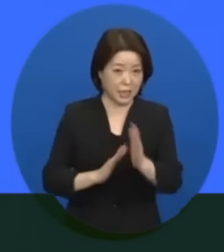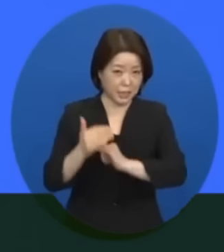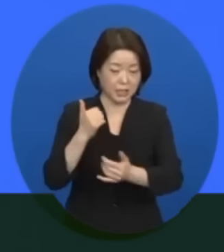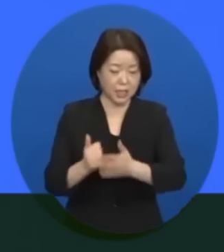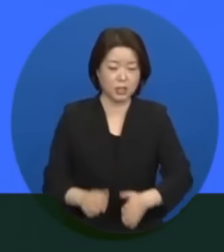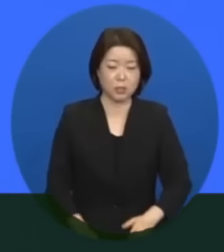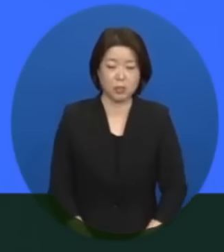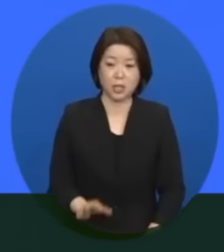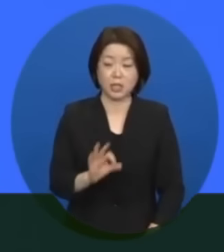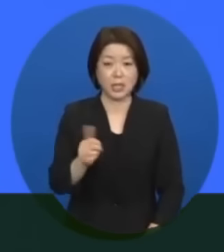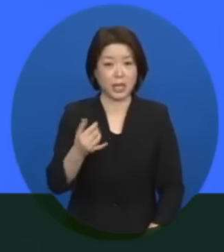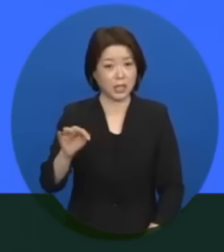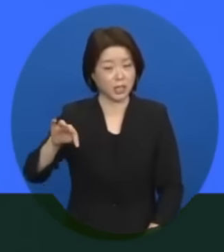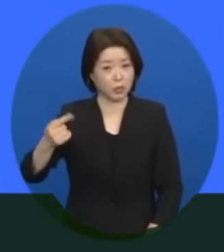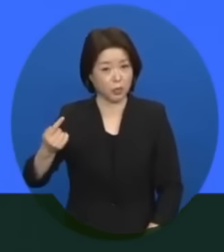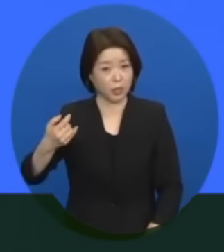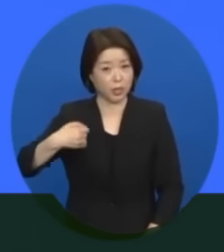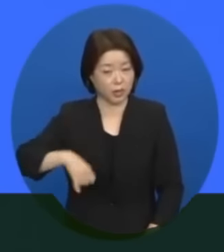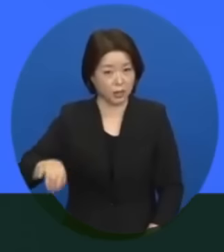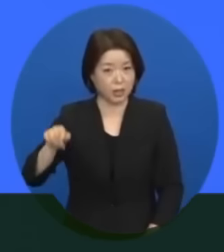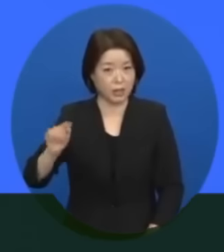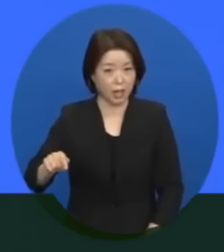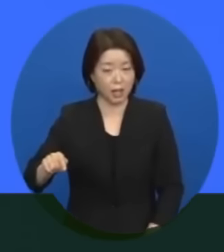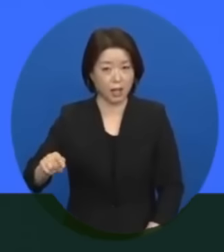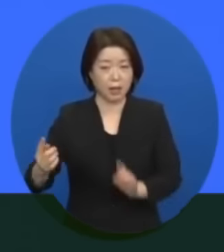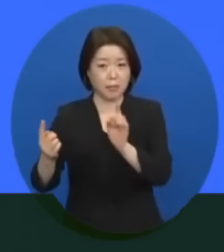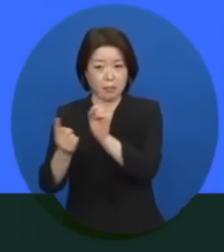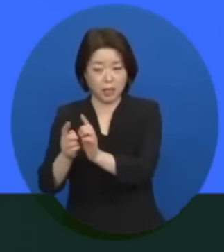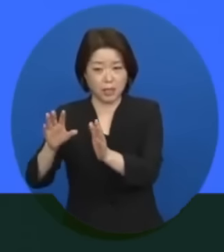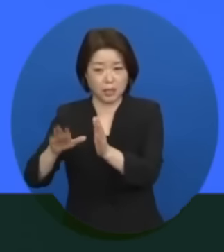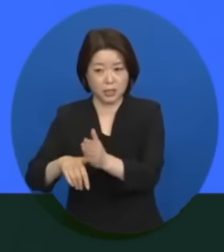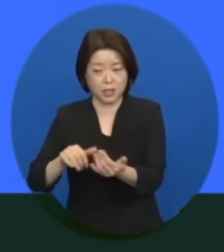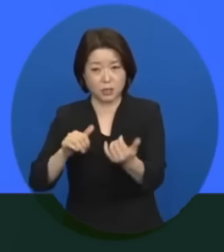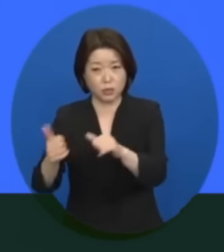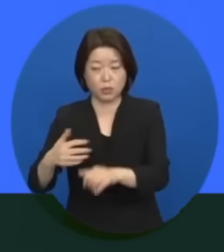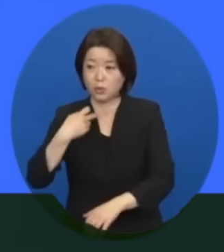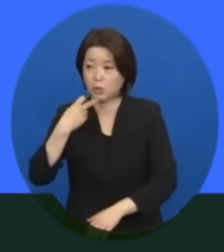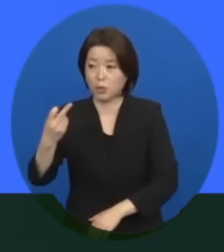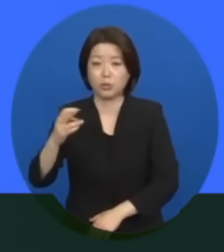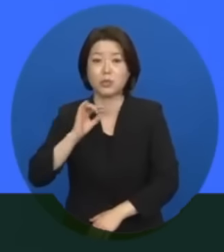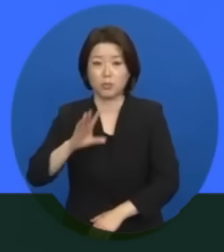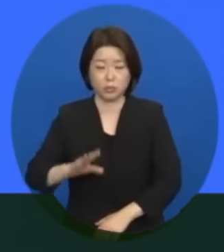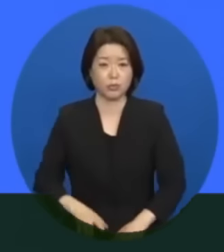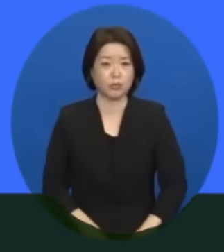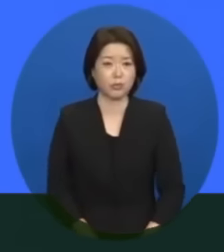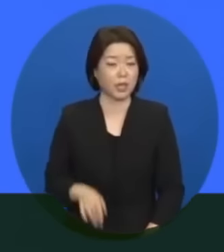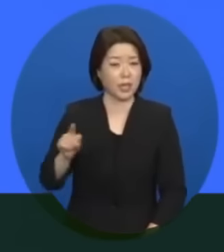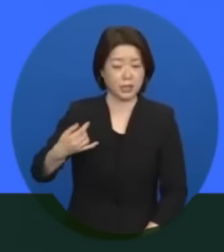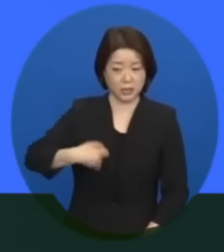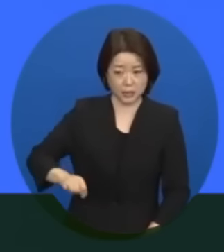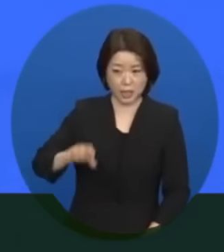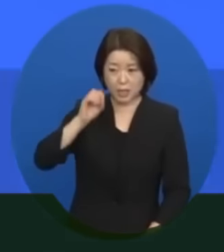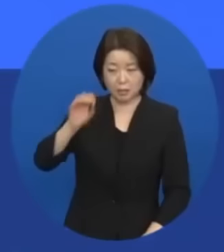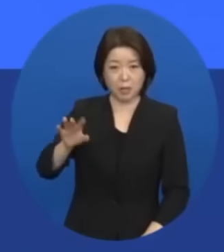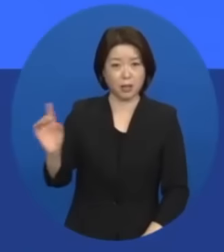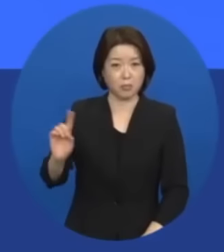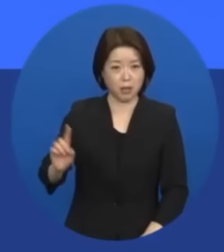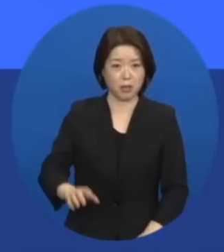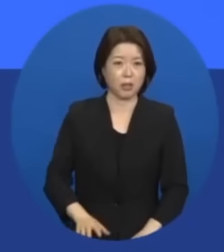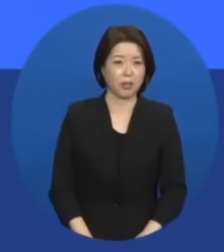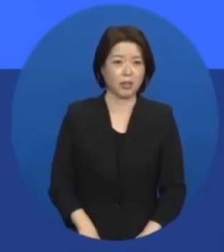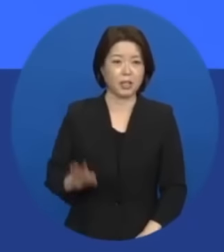야로의 딸을 때 이미 죽은 상황이었어 12살 밖에 되지 않았습니다 근데 그 딸에게 이렇게 말씀하셨어요